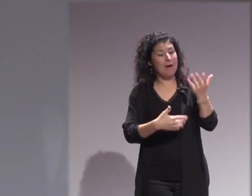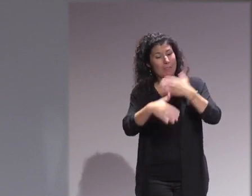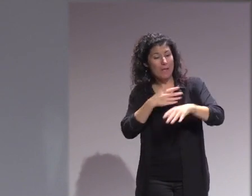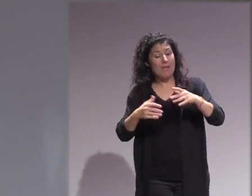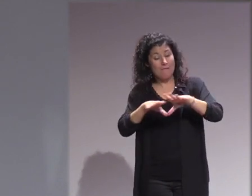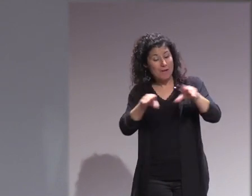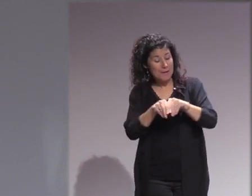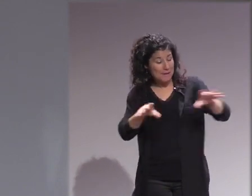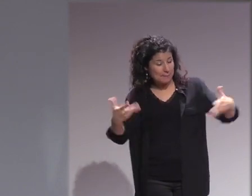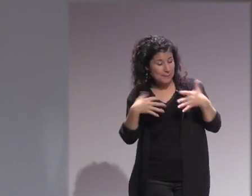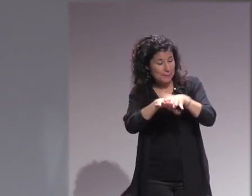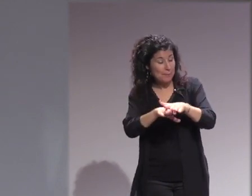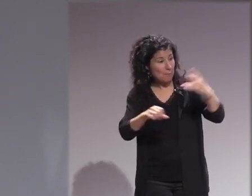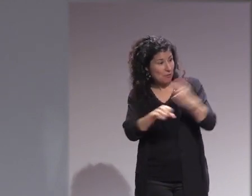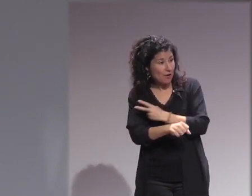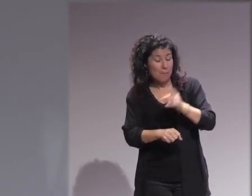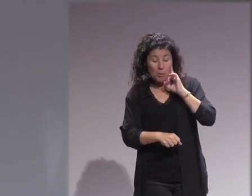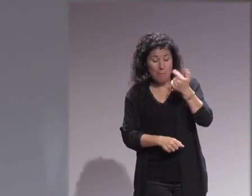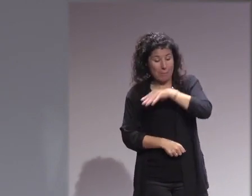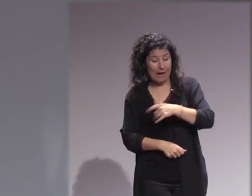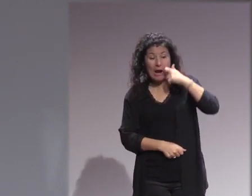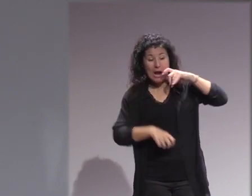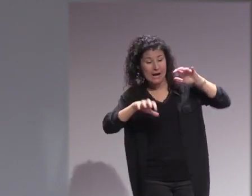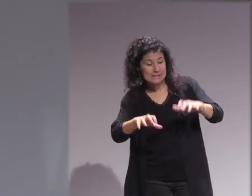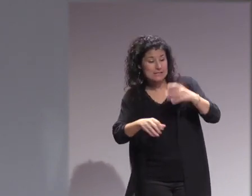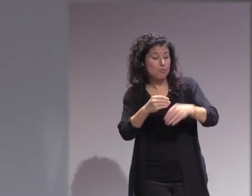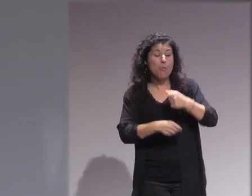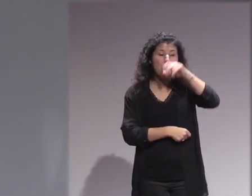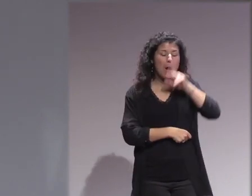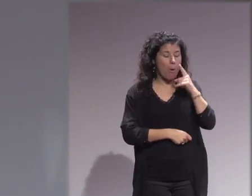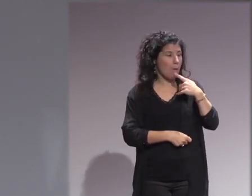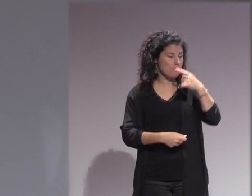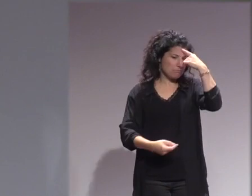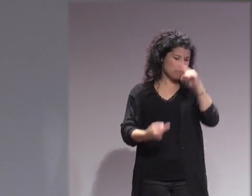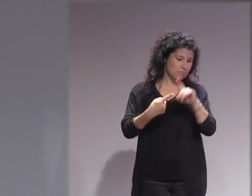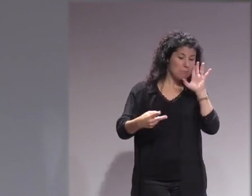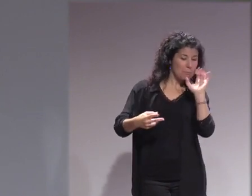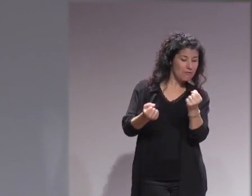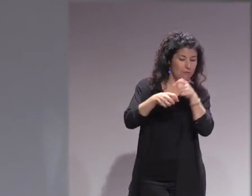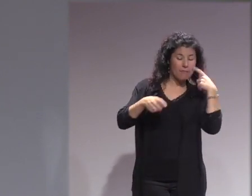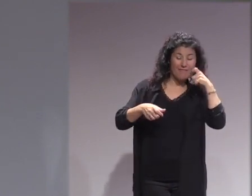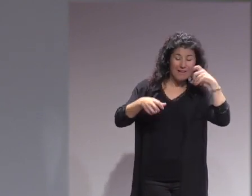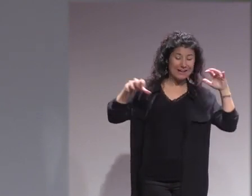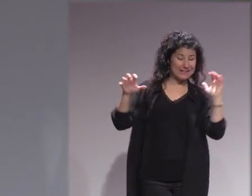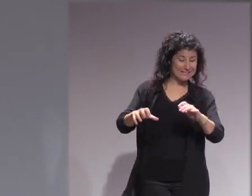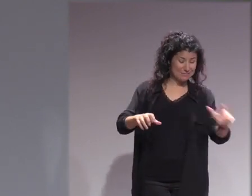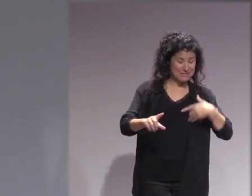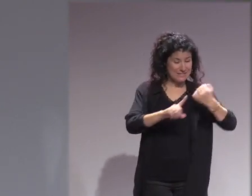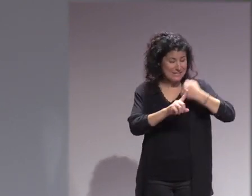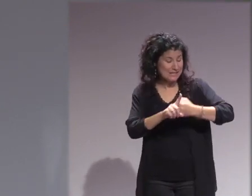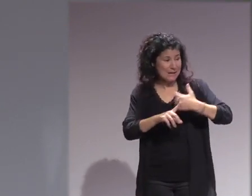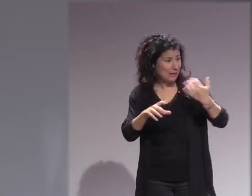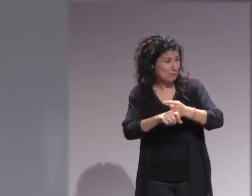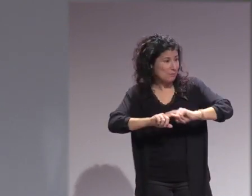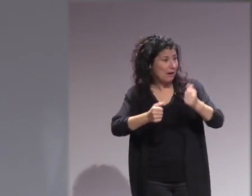racisme. Ou c'était l'incompétence des parents face au racisme. Les personnes adoptées ne sont pas intrinsèquement cassées.